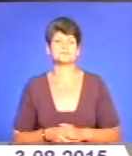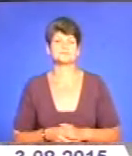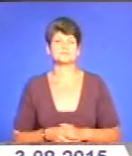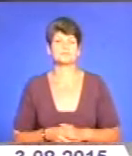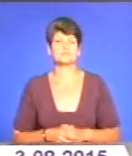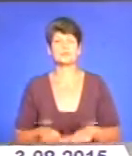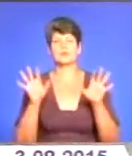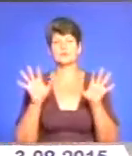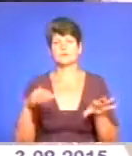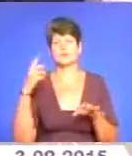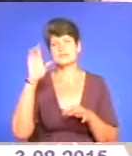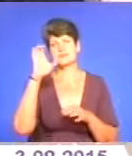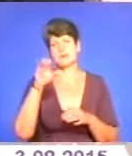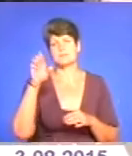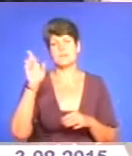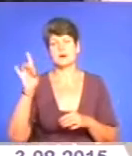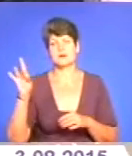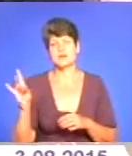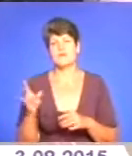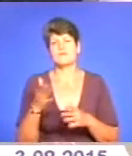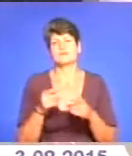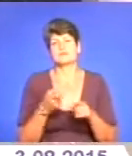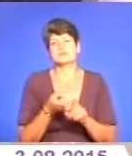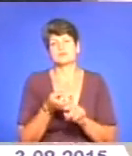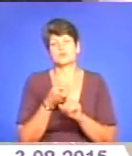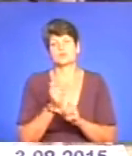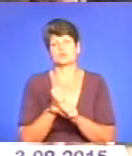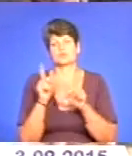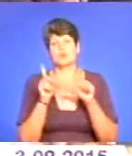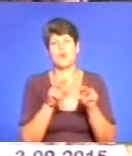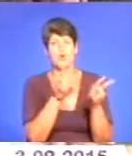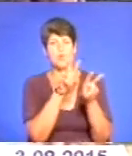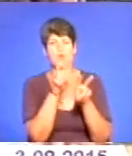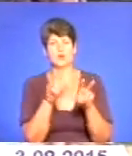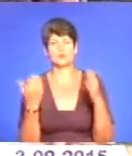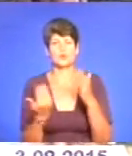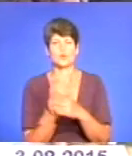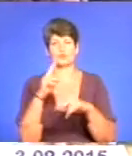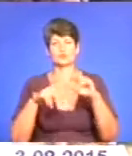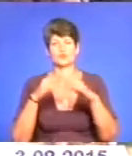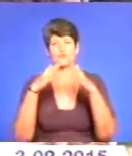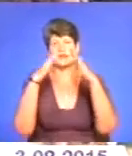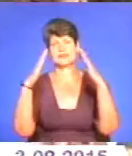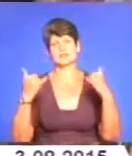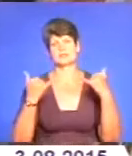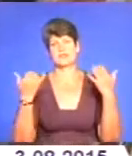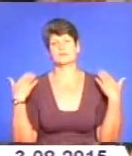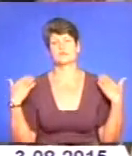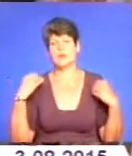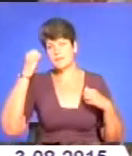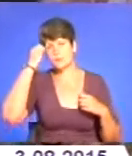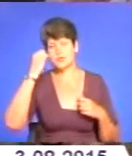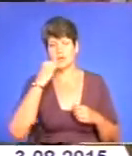Очільник області Степан Барна у рамках робочої поїздки оглянув новозбудовану альтанку для відпочинку та подякував